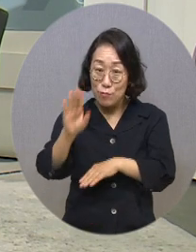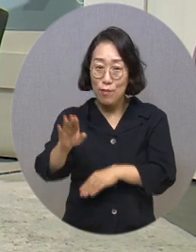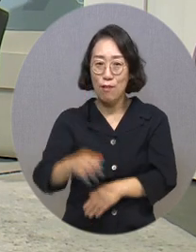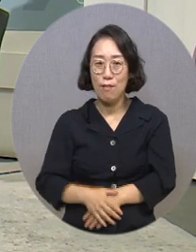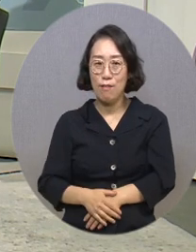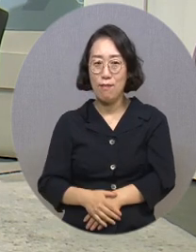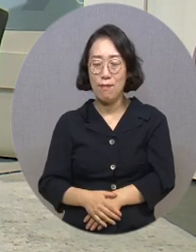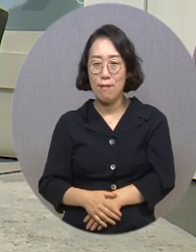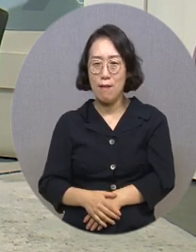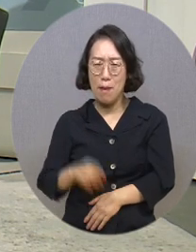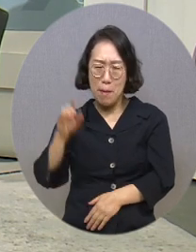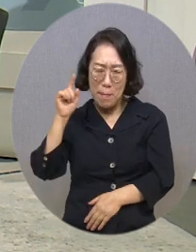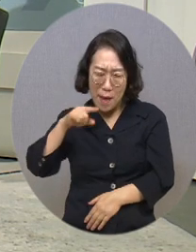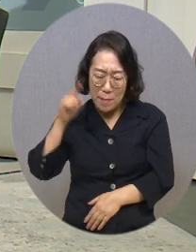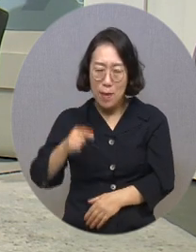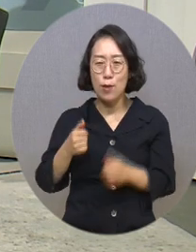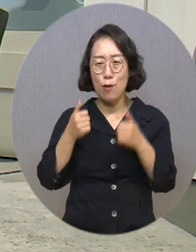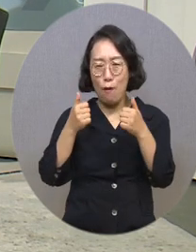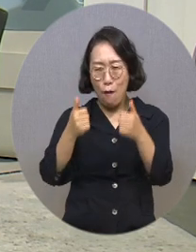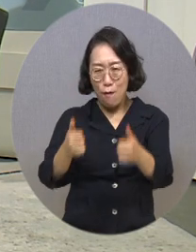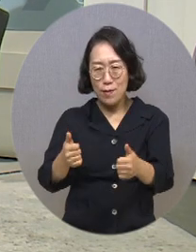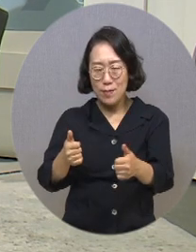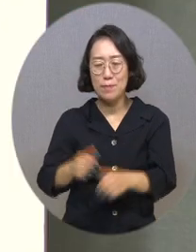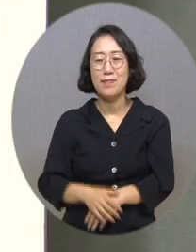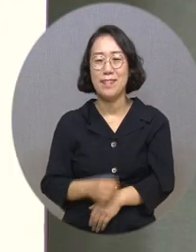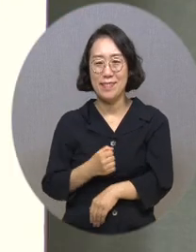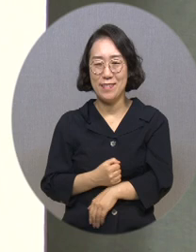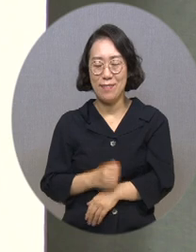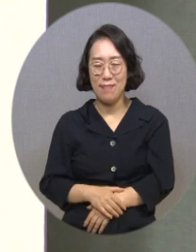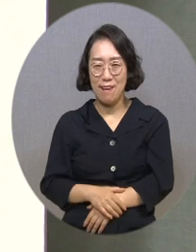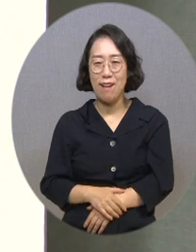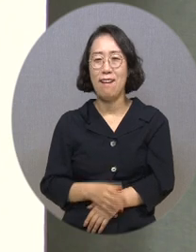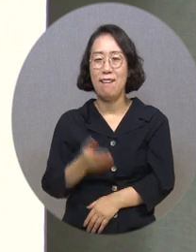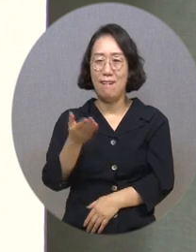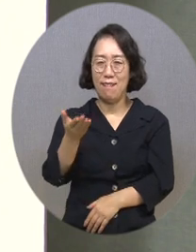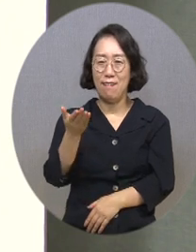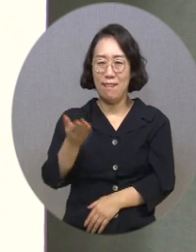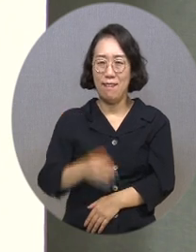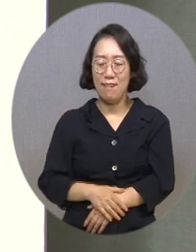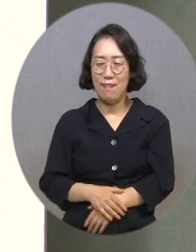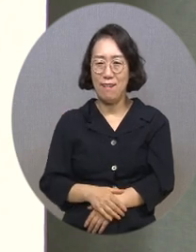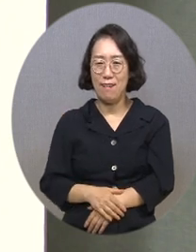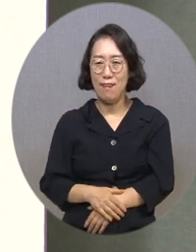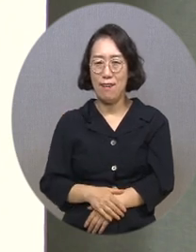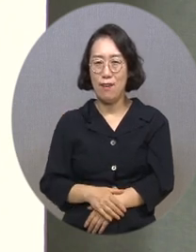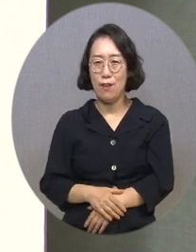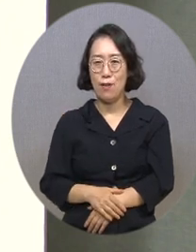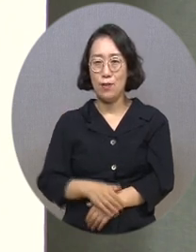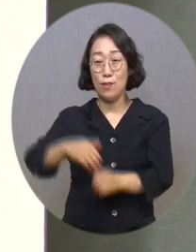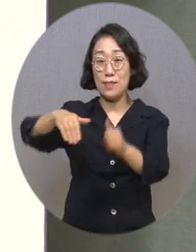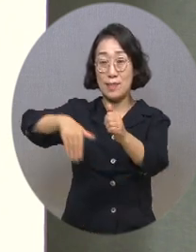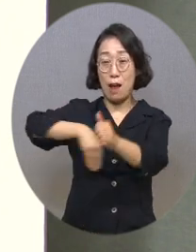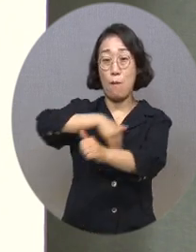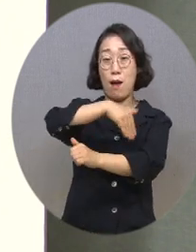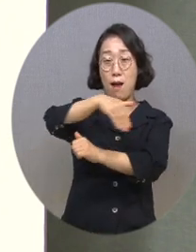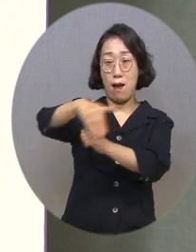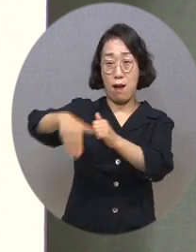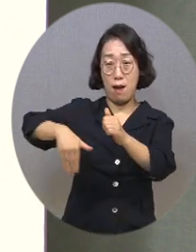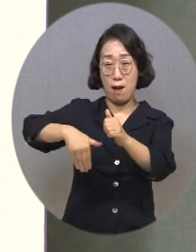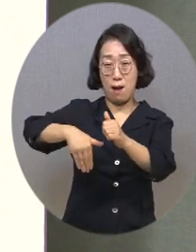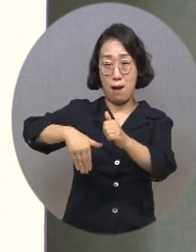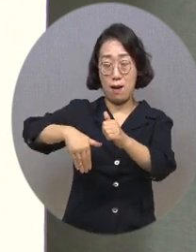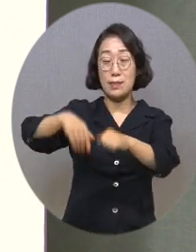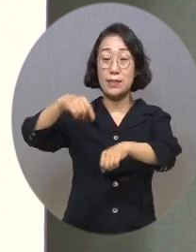밥 먹고 그 일만 한 것 같아. 아 그러니까 좀 얘기를 듣다 보면은 시대적인 그